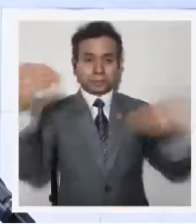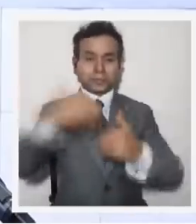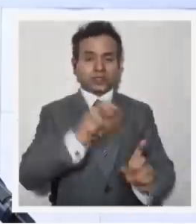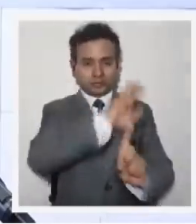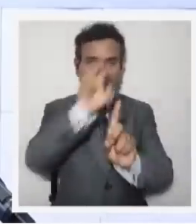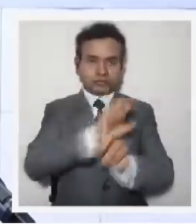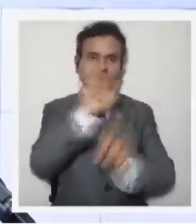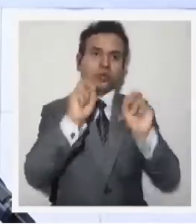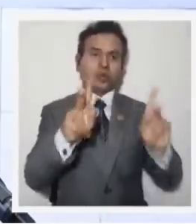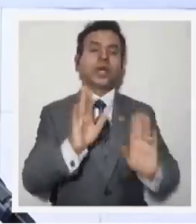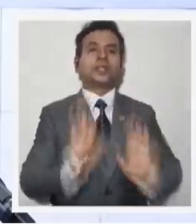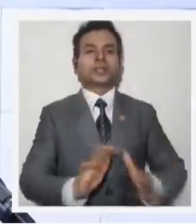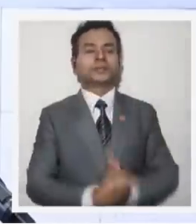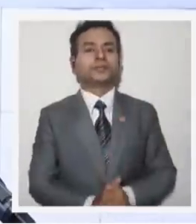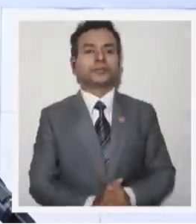6,84,503 জন।